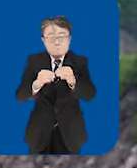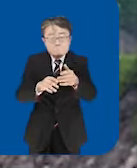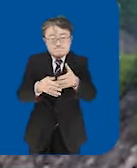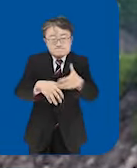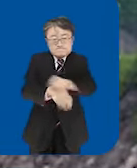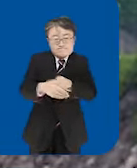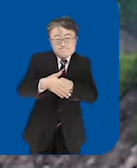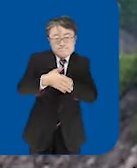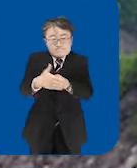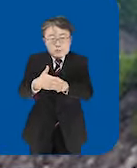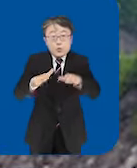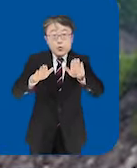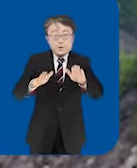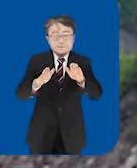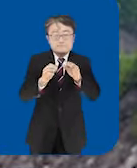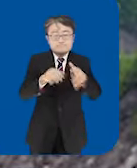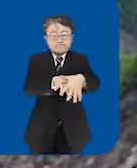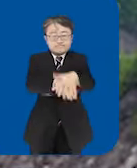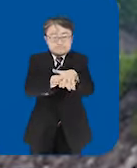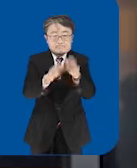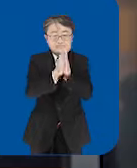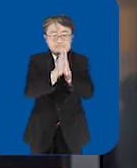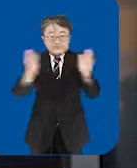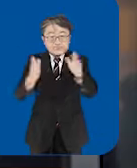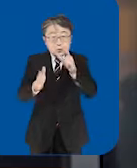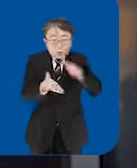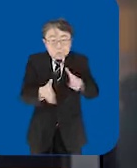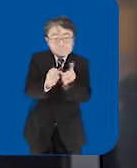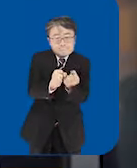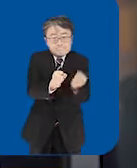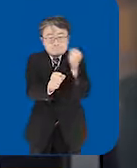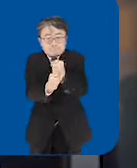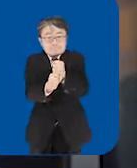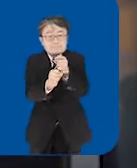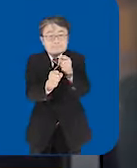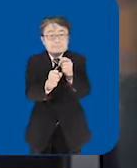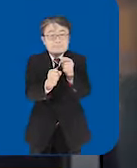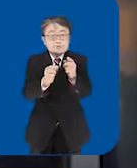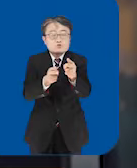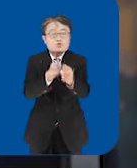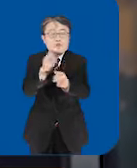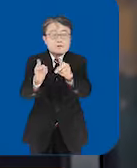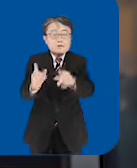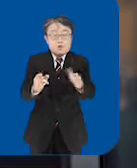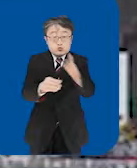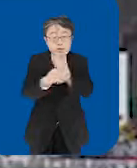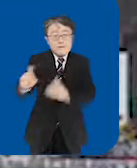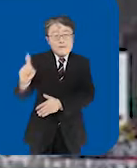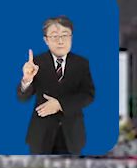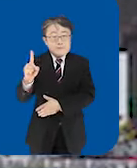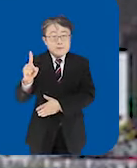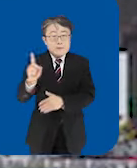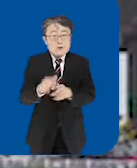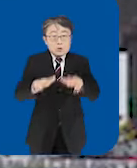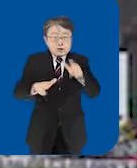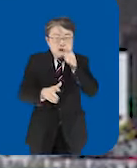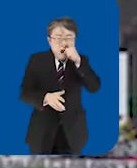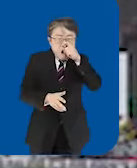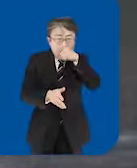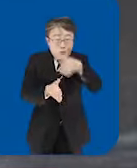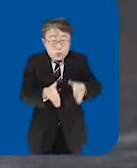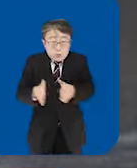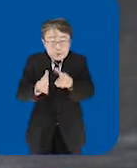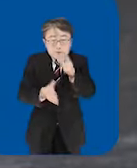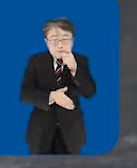물환경 관리 대책이라는 것을 추진을 하고 있습니다 오늘 발대식을 한 도랑 살리기도 그 사업의 일환입니다 현재 오염된 도랑에